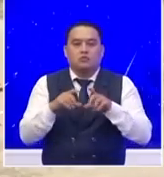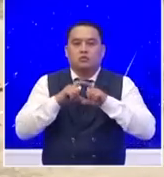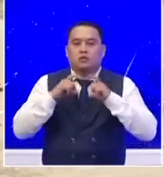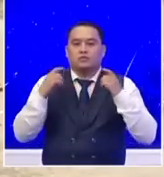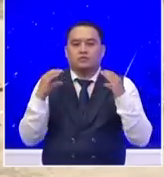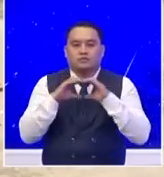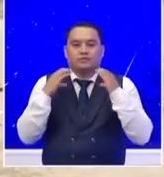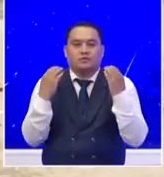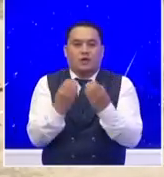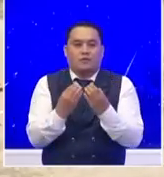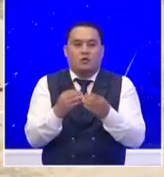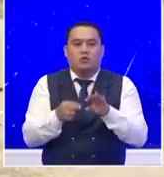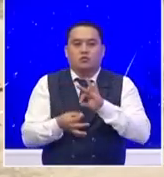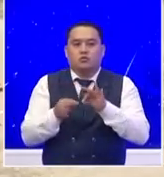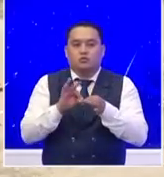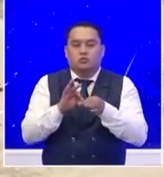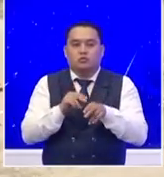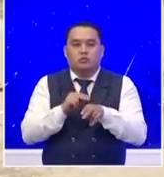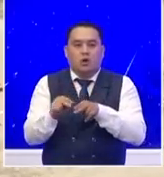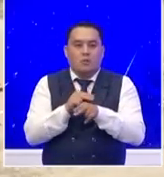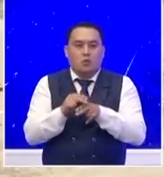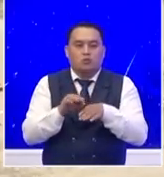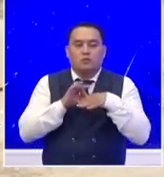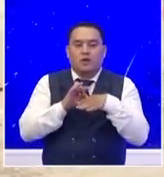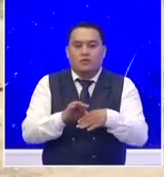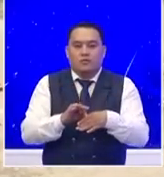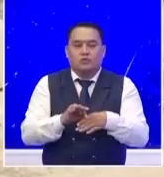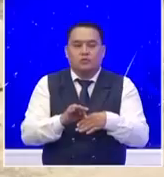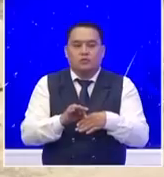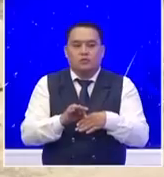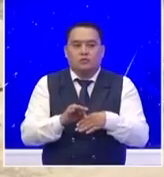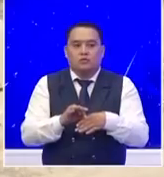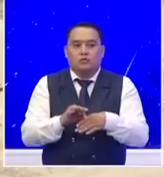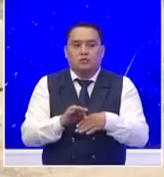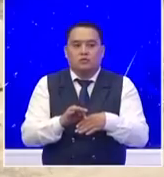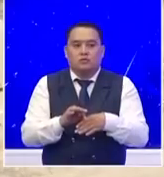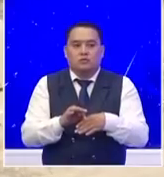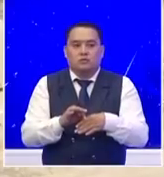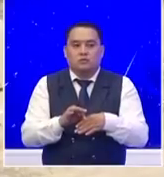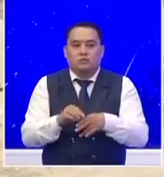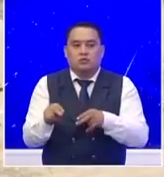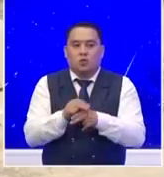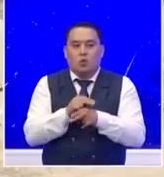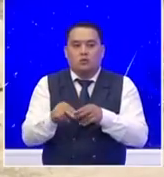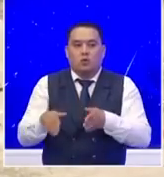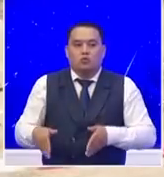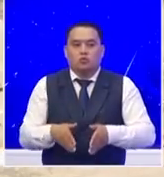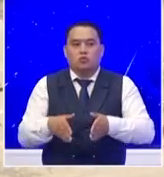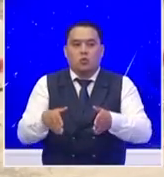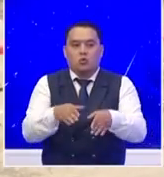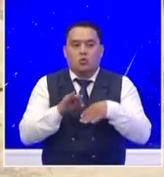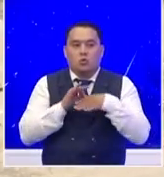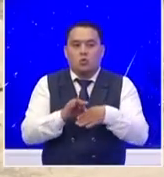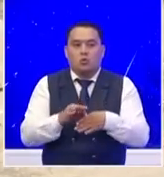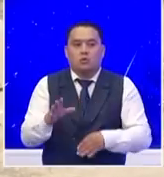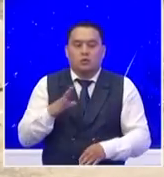стадион күрделі жөндеуден өтіп жатыр. Соның кейін жол жөндеу жұмыстары күрделі жөндеуден